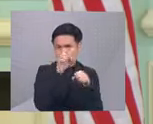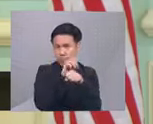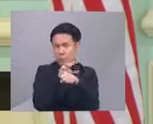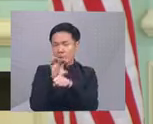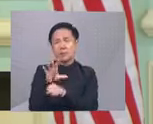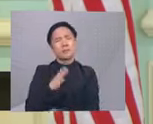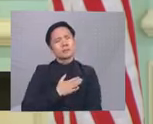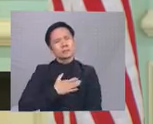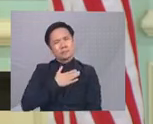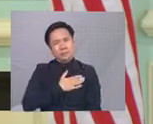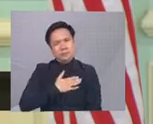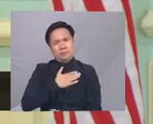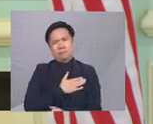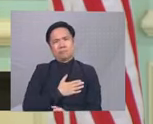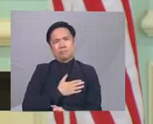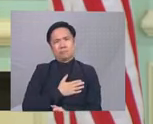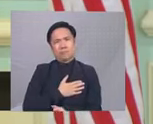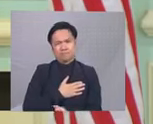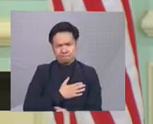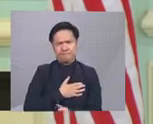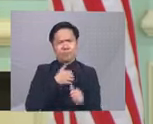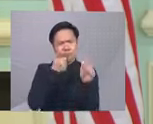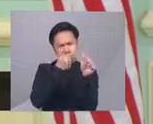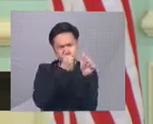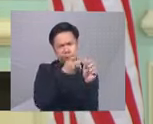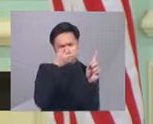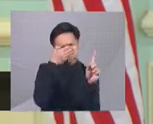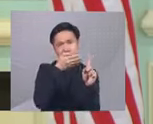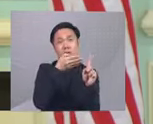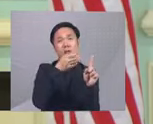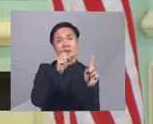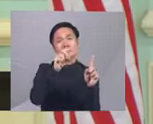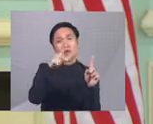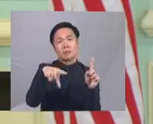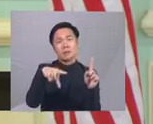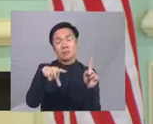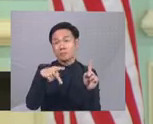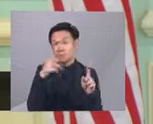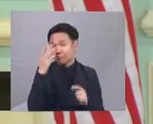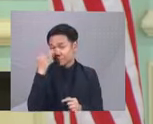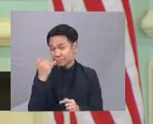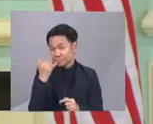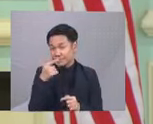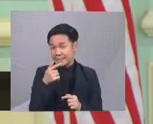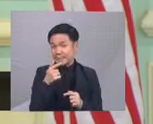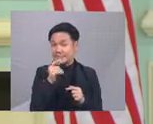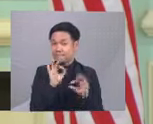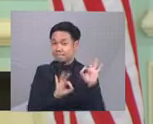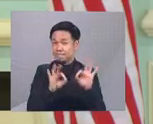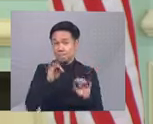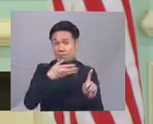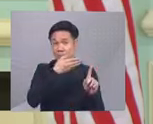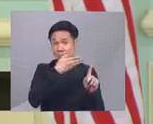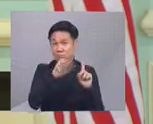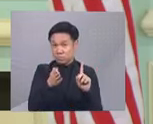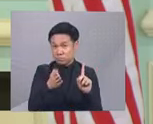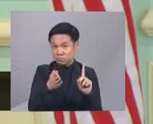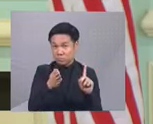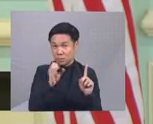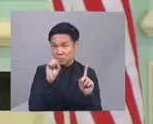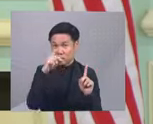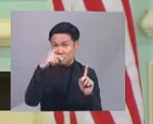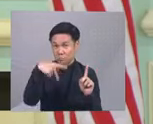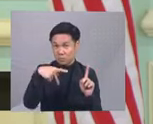menggesa pengusaha supaya terus mematuhi SOP kerana tindakan melanggar SOP boleh